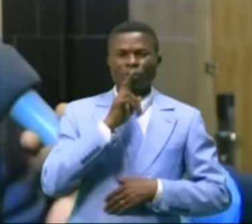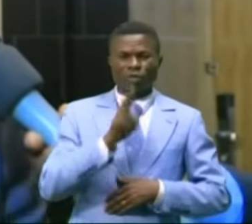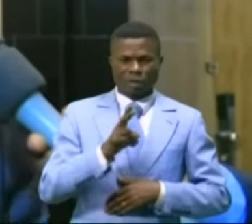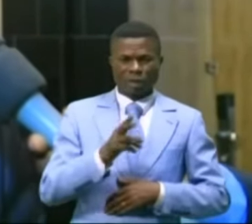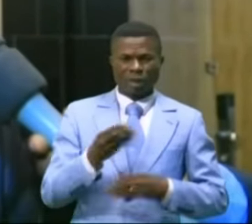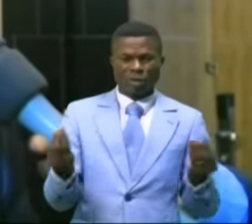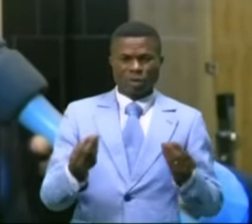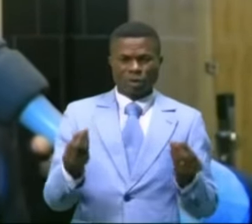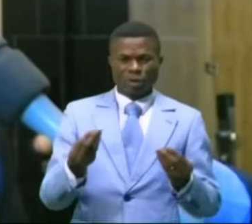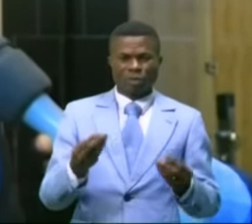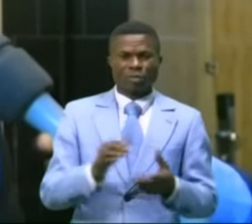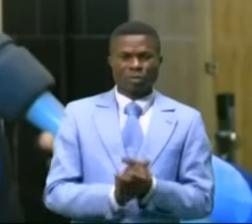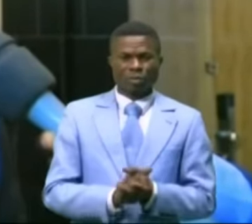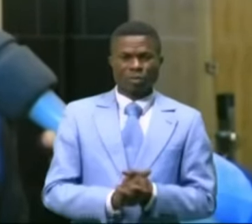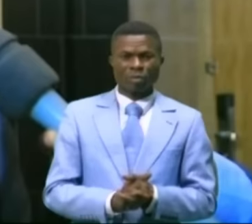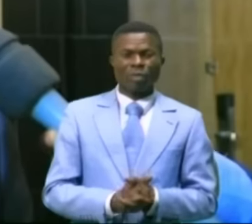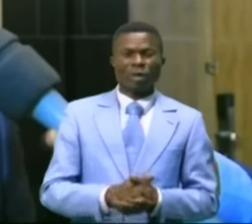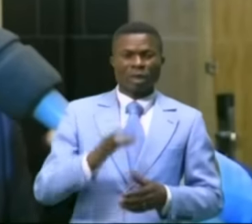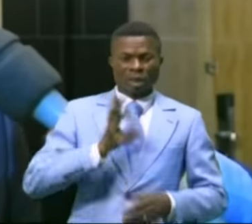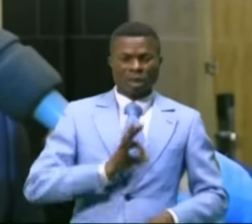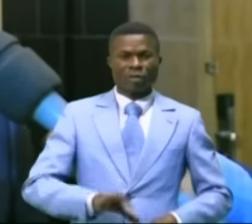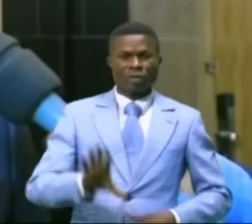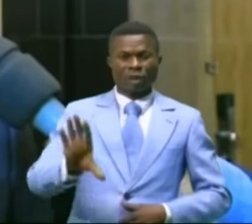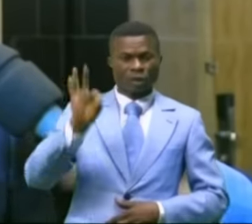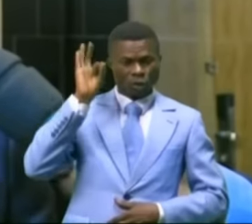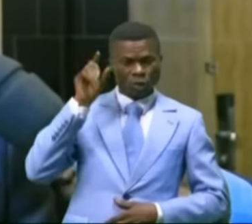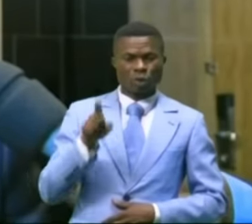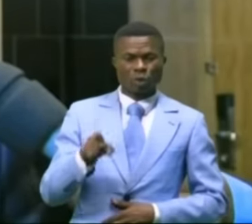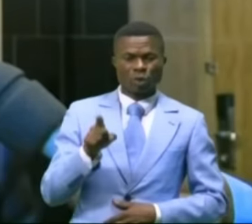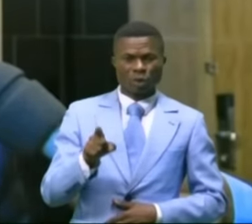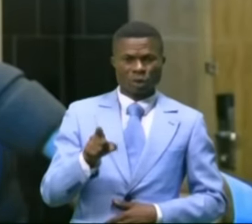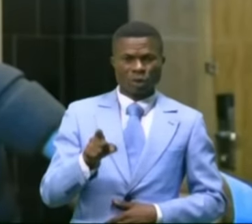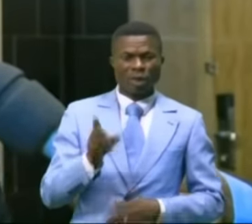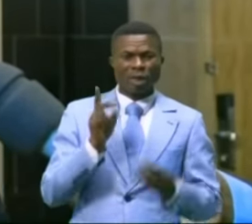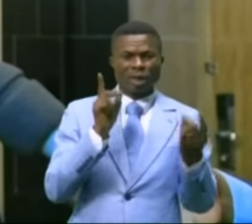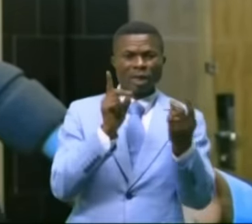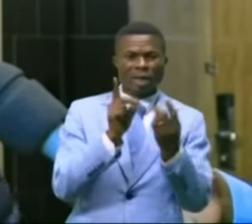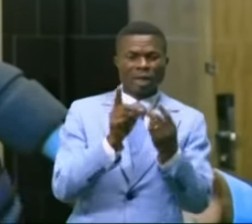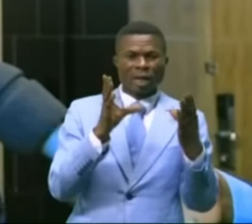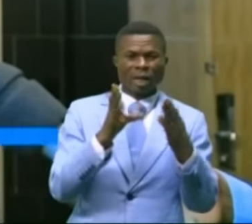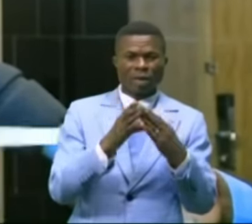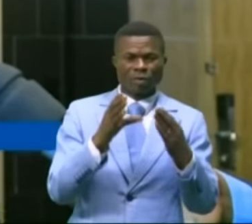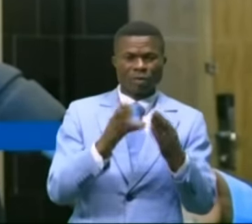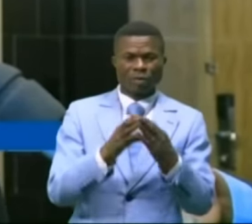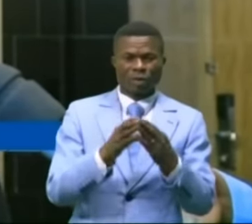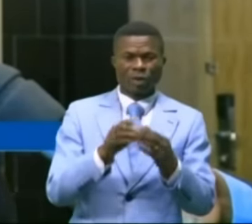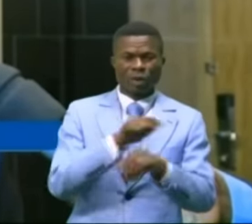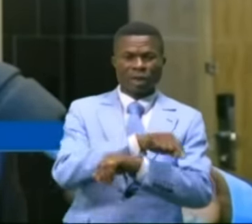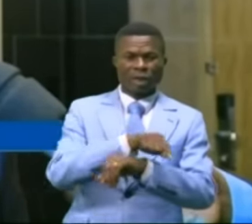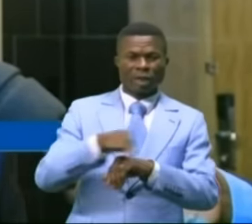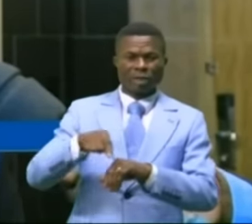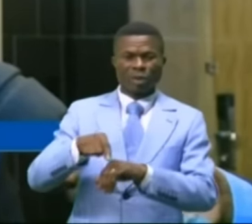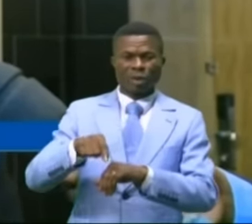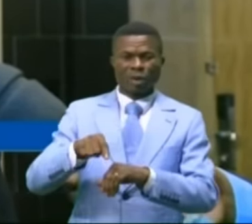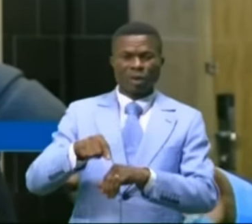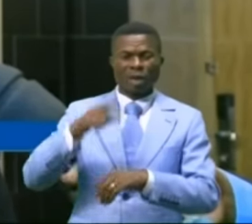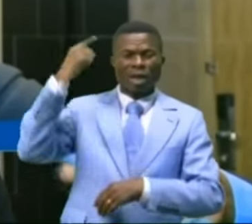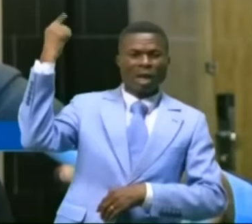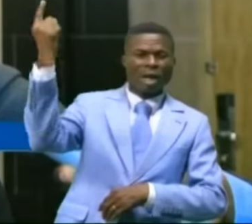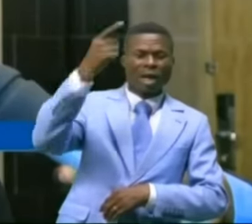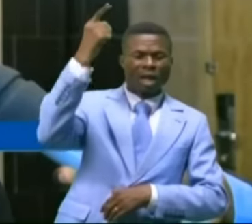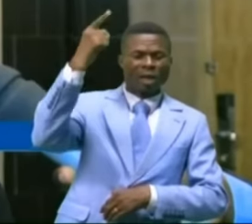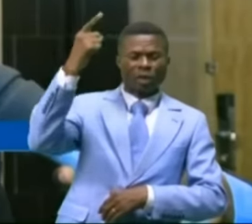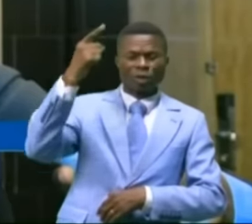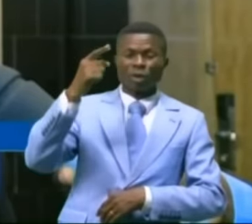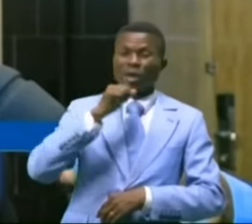fait d'avoir était non seulement au contact avec des institutions